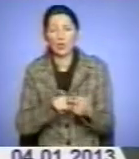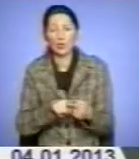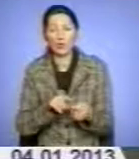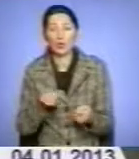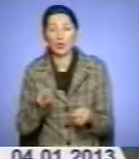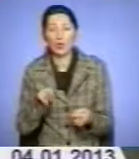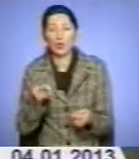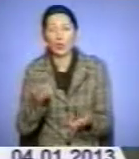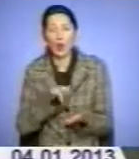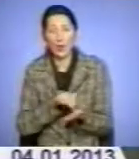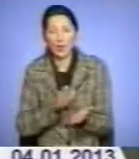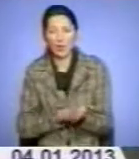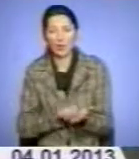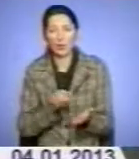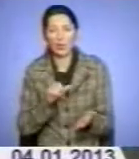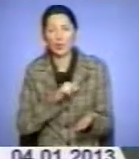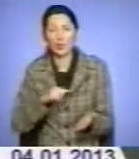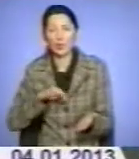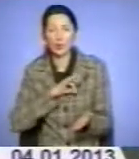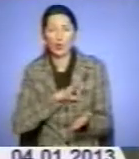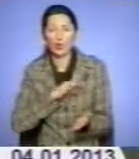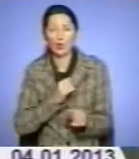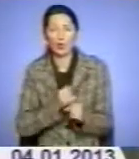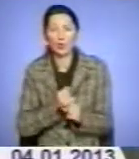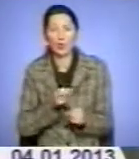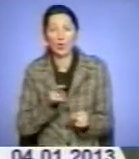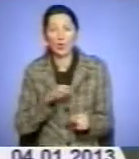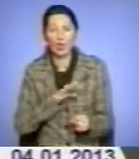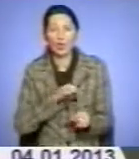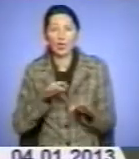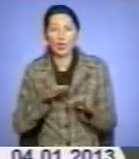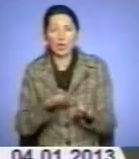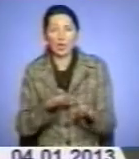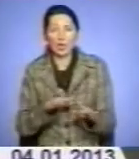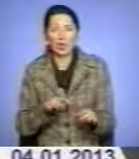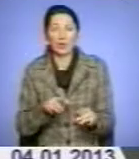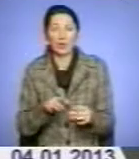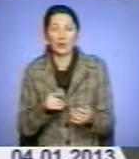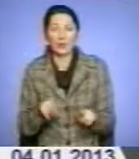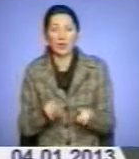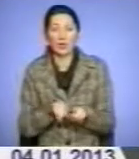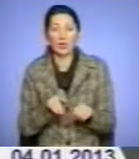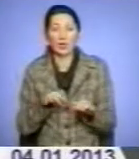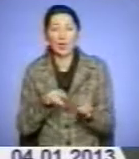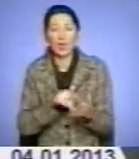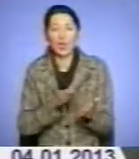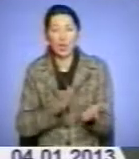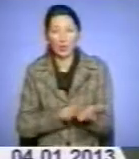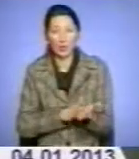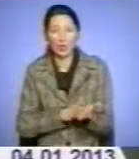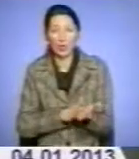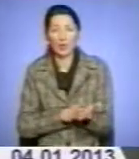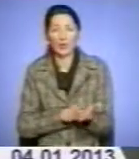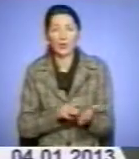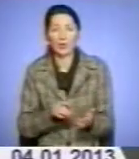і безпосередньо нотаріус чиняє як нотаріальні дії, так і дії як спеціальний суб'єкт, тобто реєструє